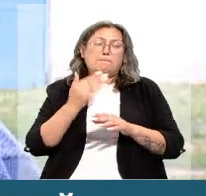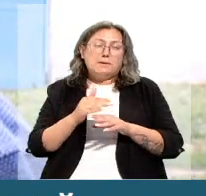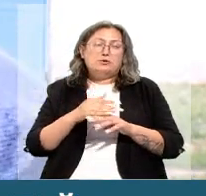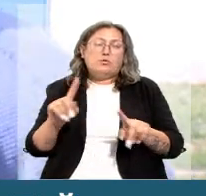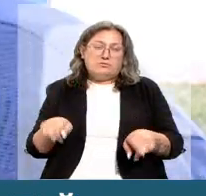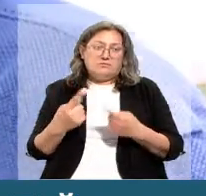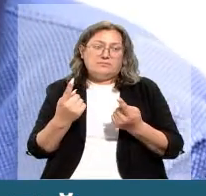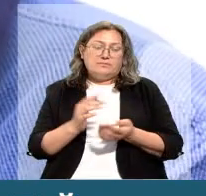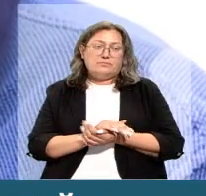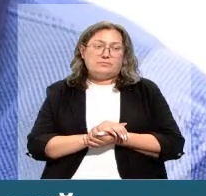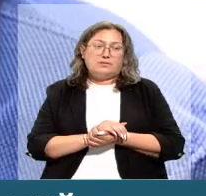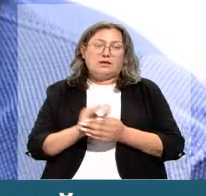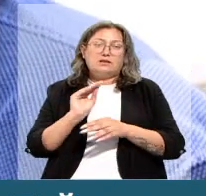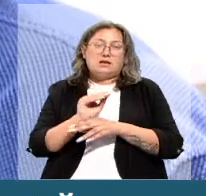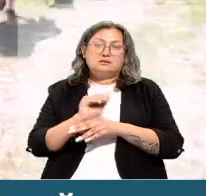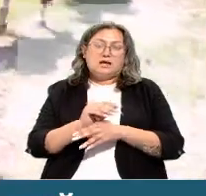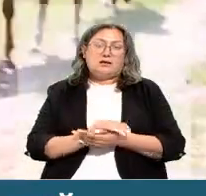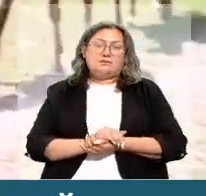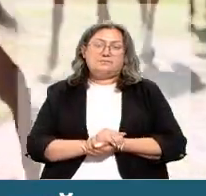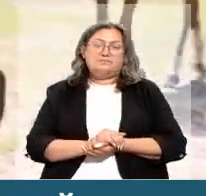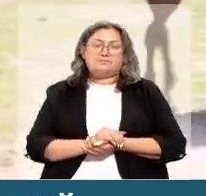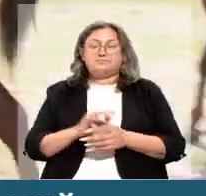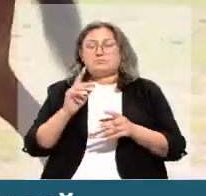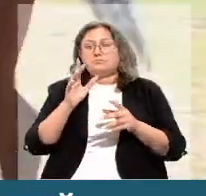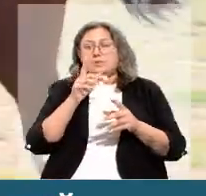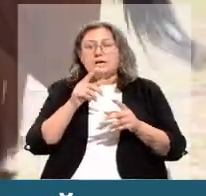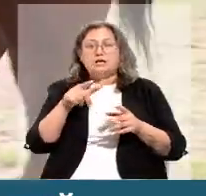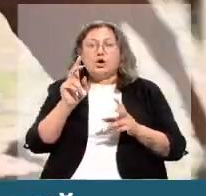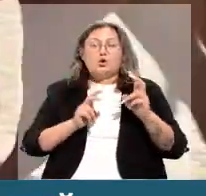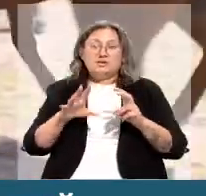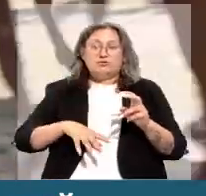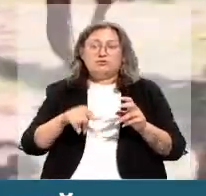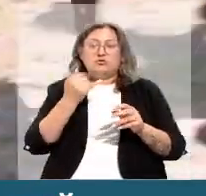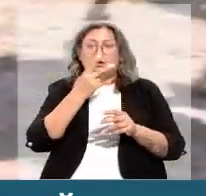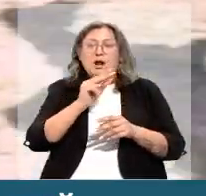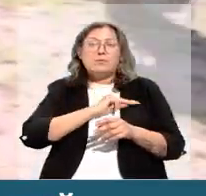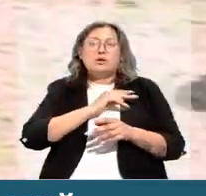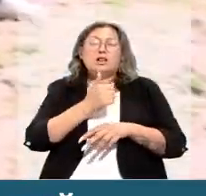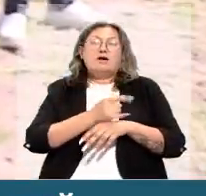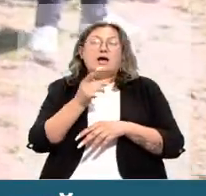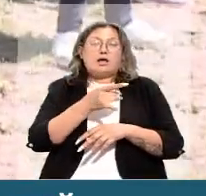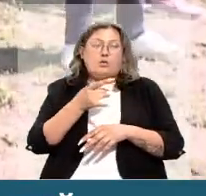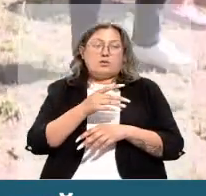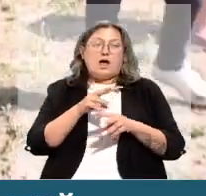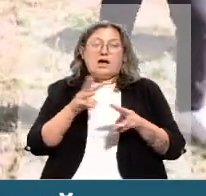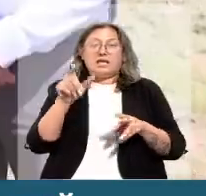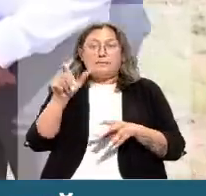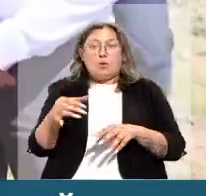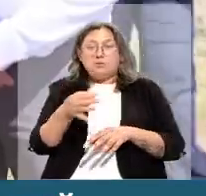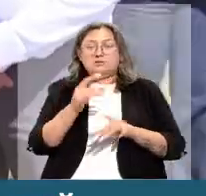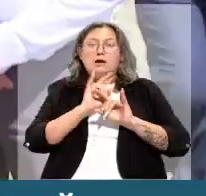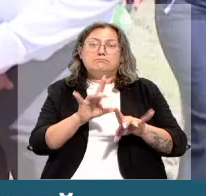да. Нарастает у нас поголовье. С работой конезавода сегодня ознакомился глава региона. Акиму